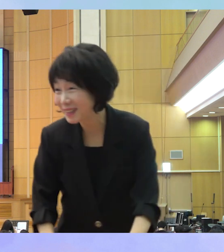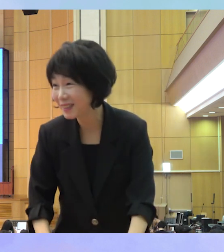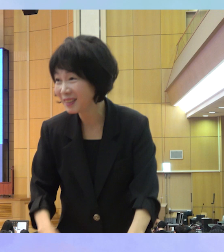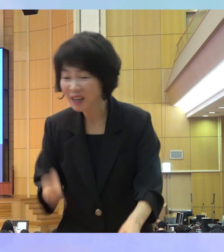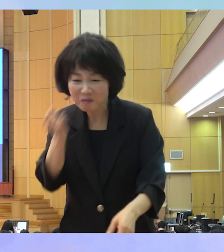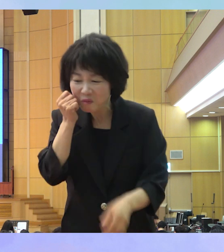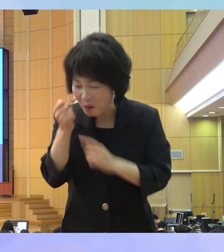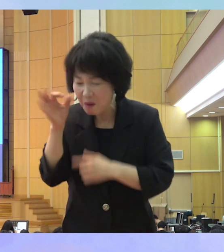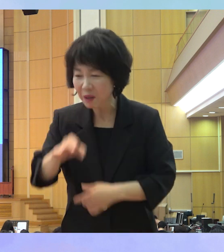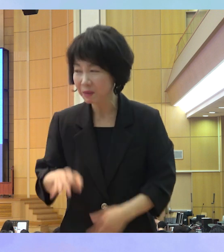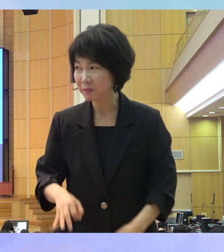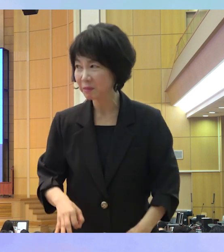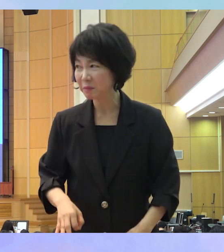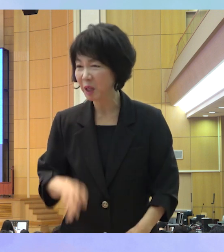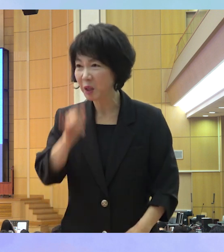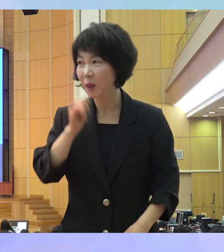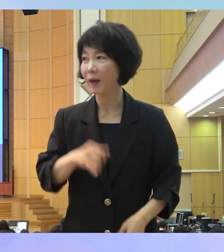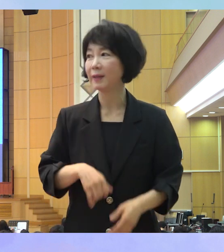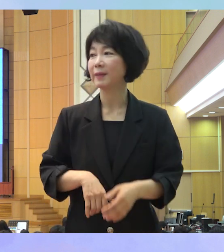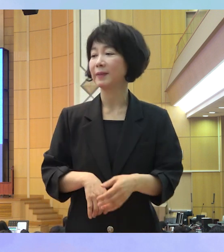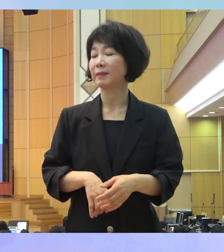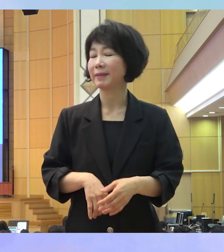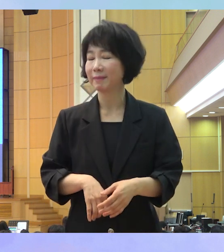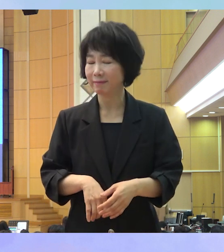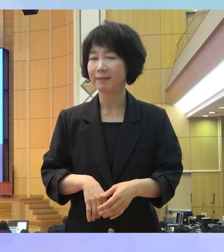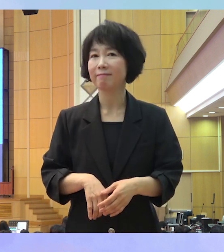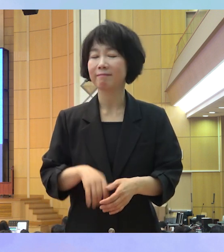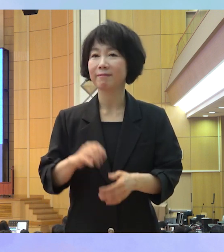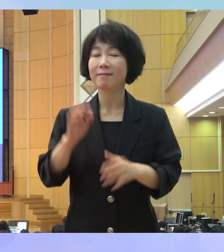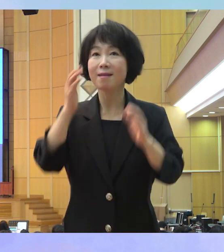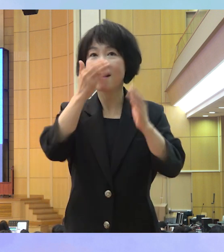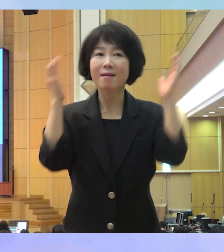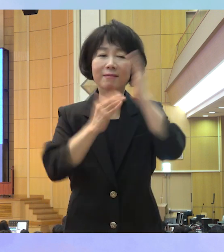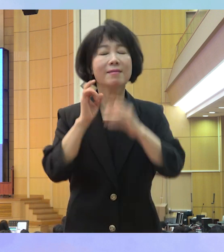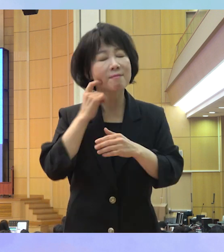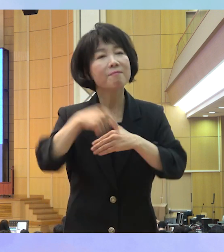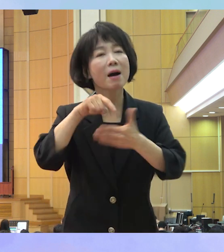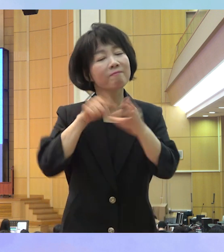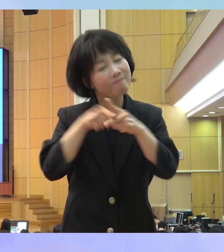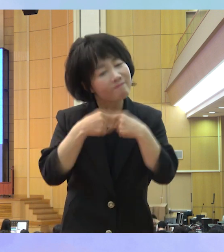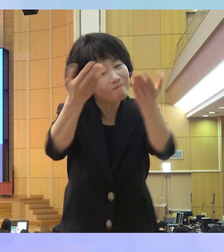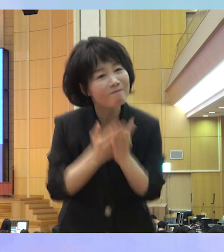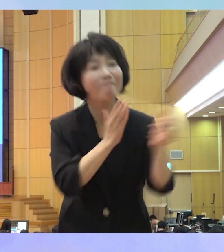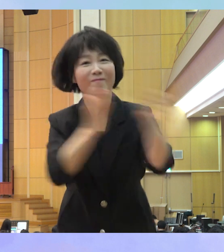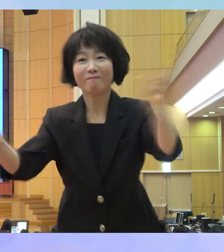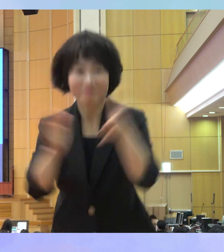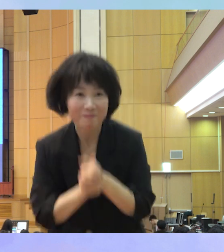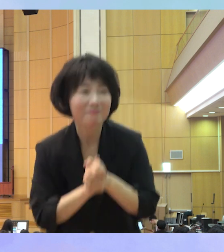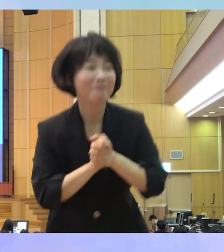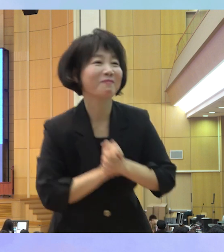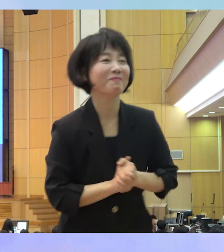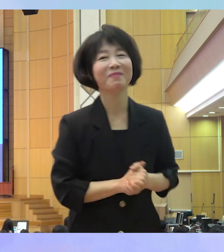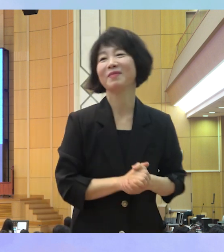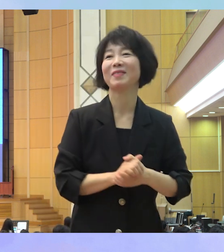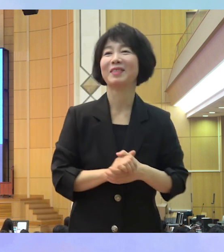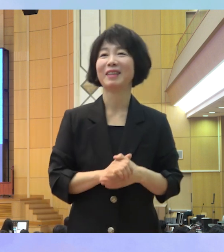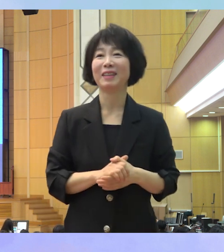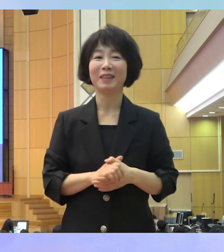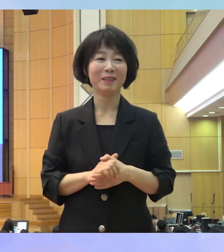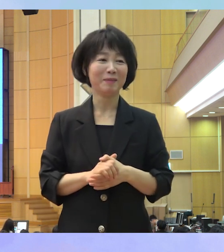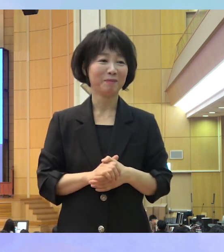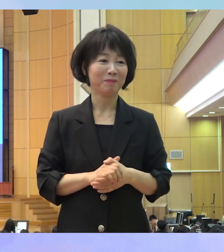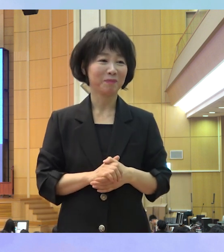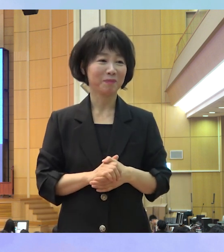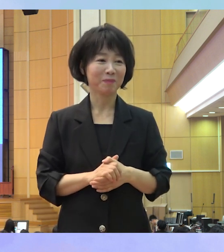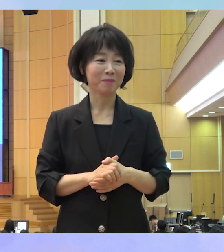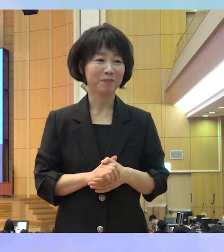그 예쁜 마음 좀 잘 이해해 주시기를 바라고 맛있게 드시기를 바라겠습니다. 혹시